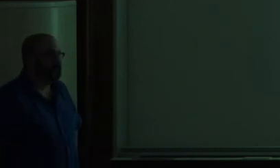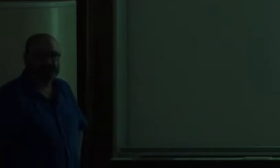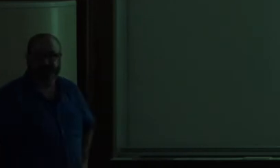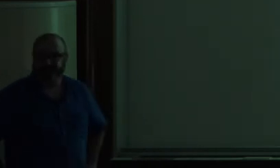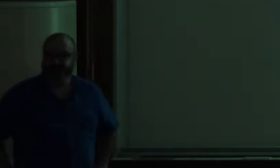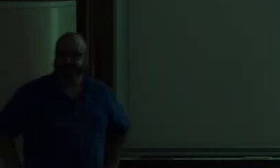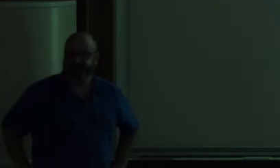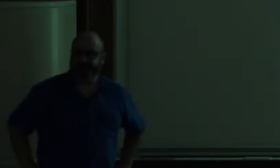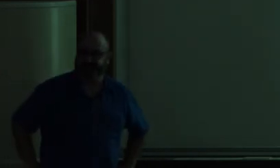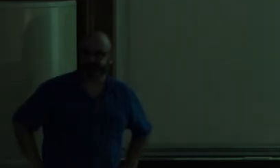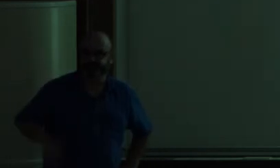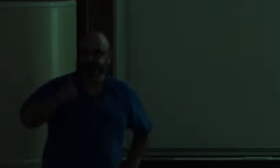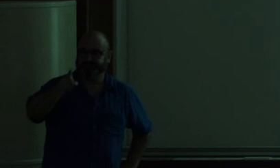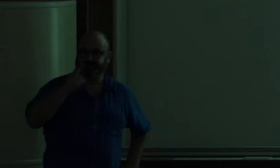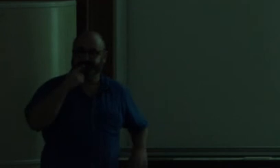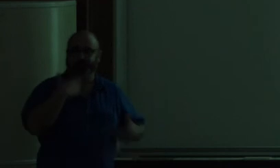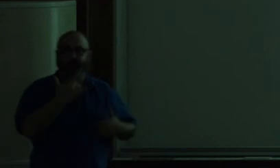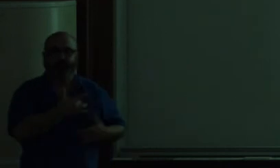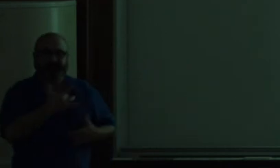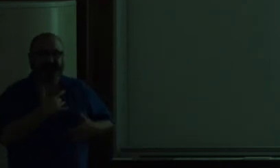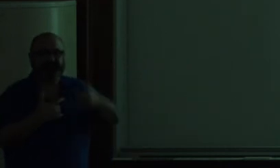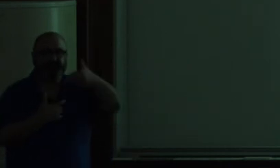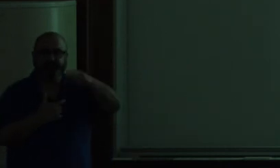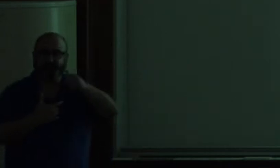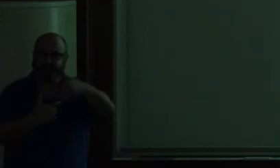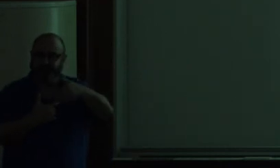Oui. En tant qu'utilisatrice de MumPy,